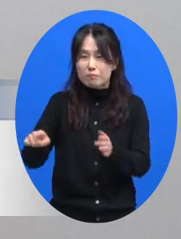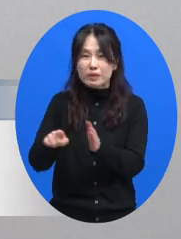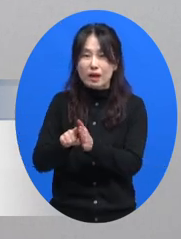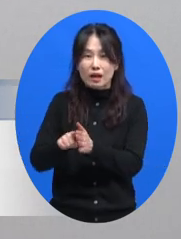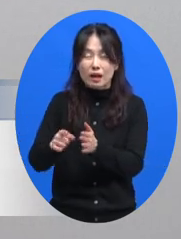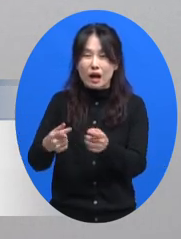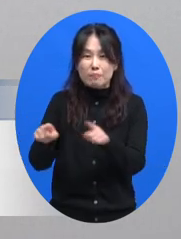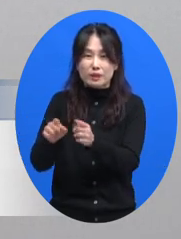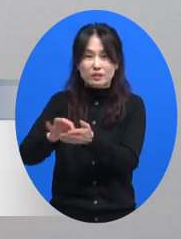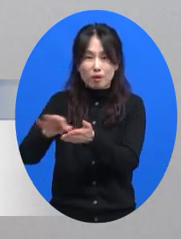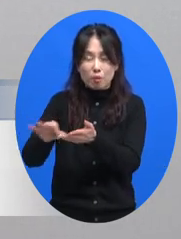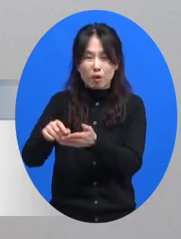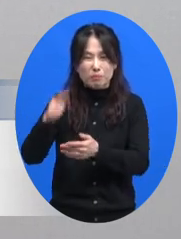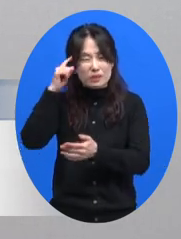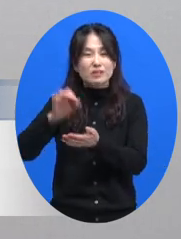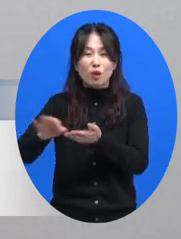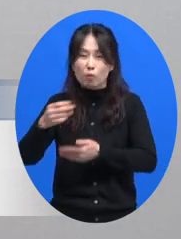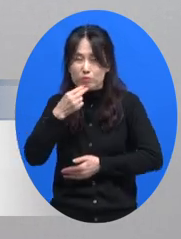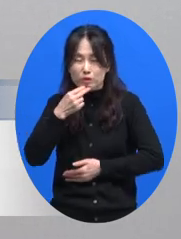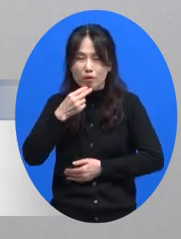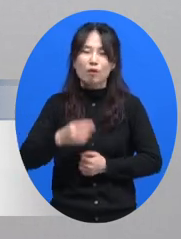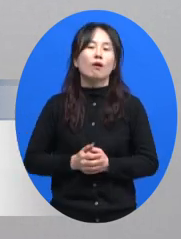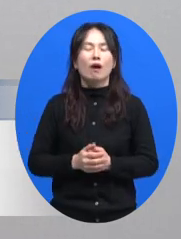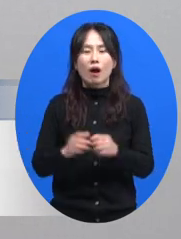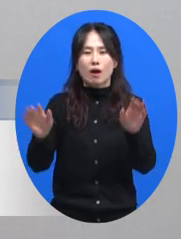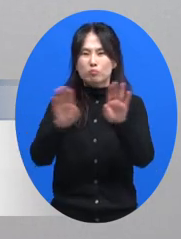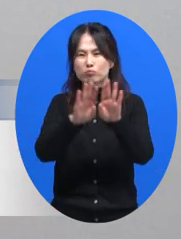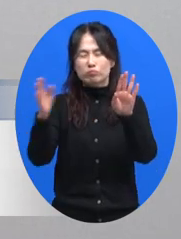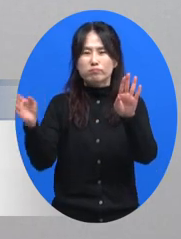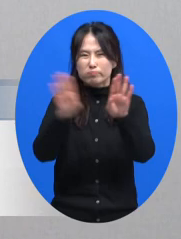거 신경 안 쓰니까 그런 거 신경 안 써서 나보고